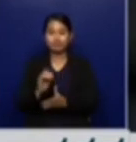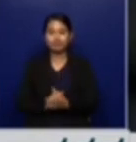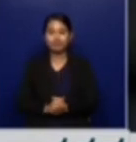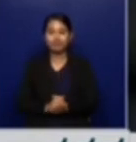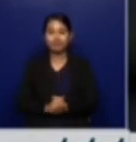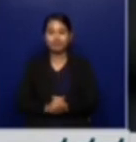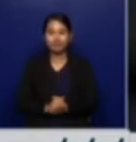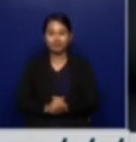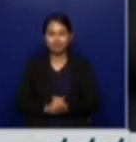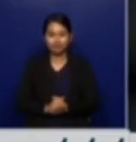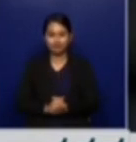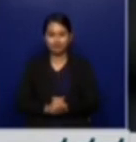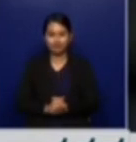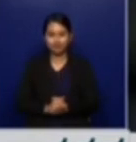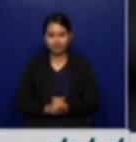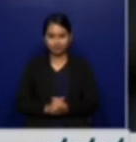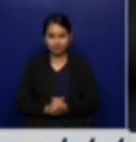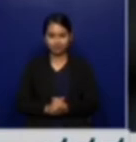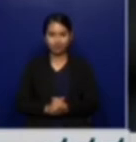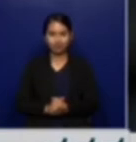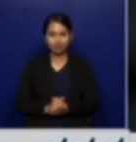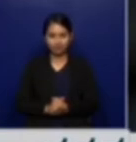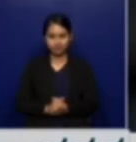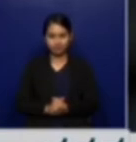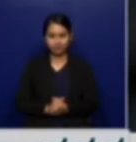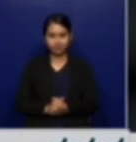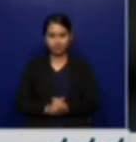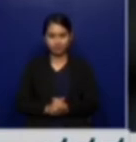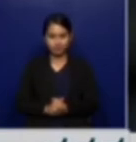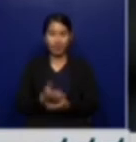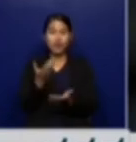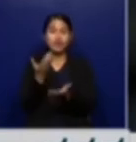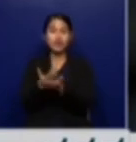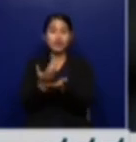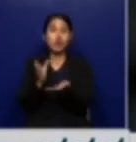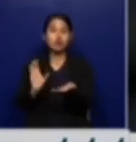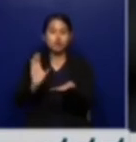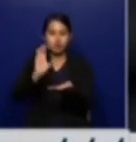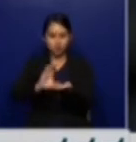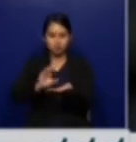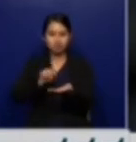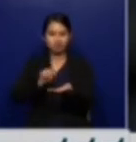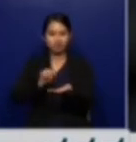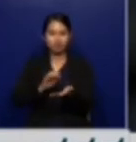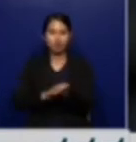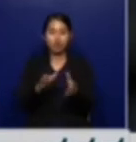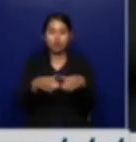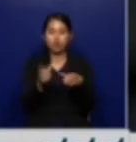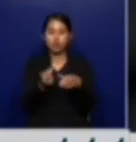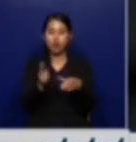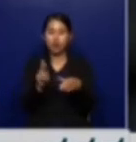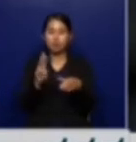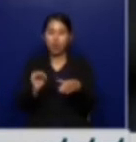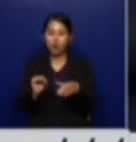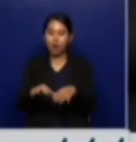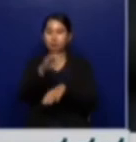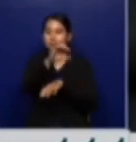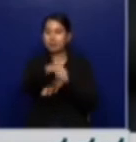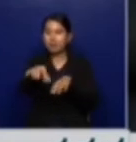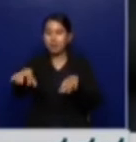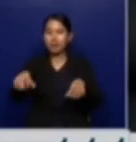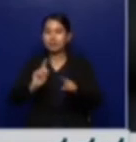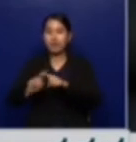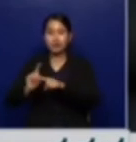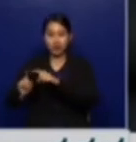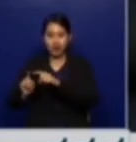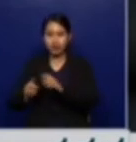นี้เนี่ยภาพของการจัดงบประมาณของผู้จัดงบประมาณก็ดีนะครับครม.ก็ดีสำนักงบก็ดีและกรรมธิการก็ดีที่